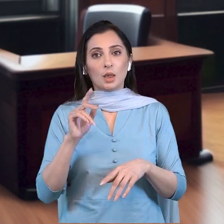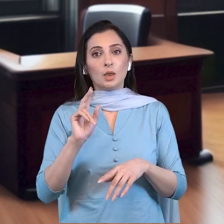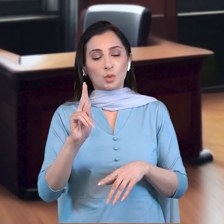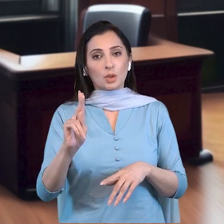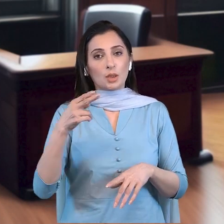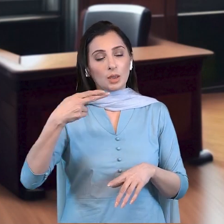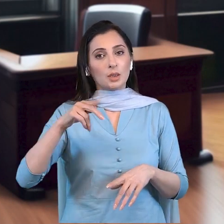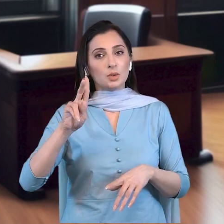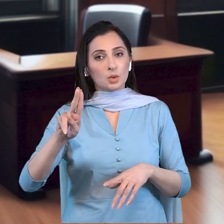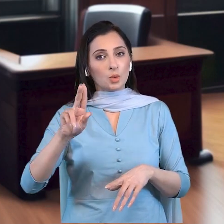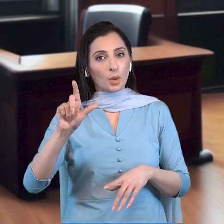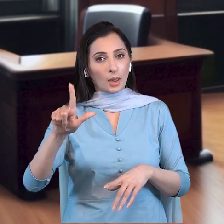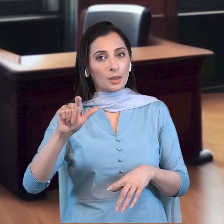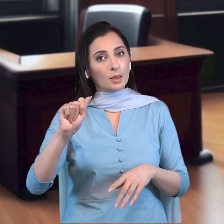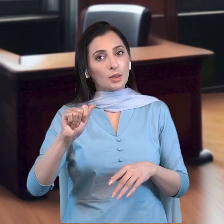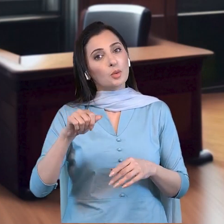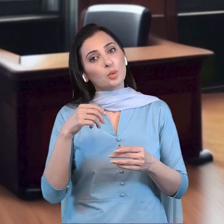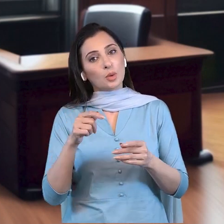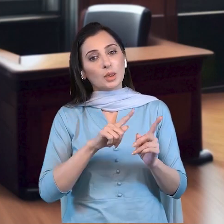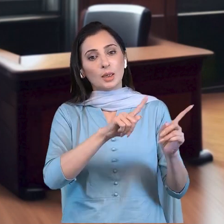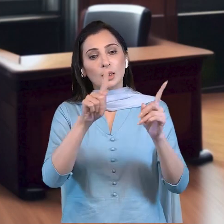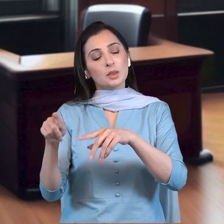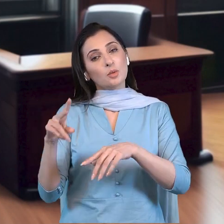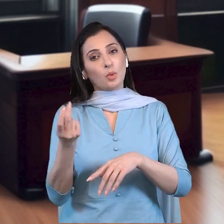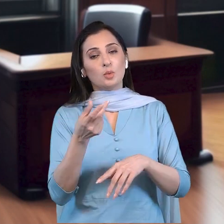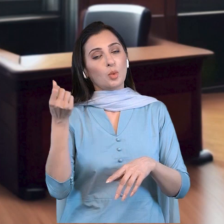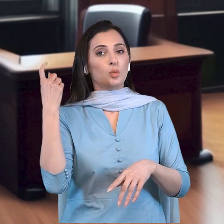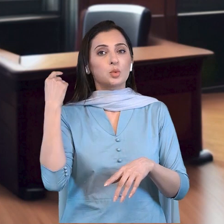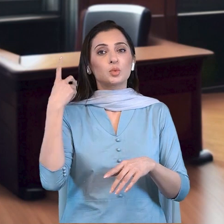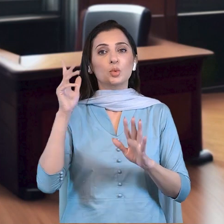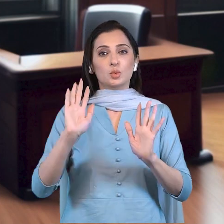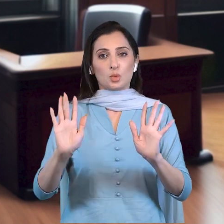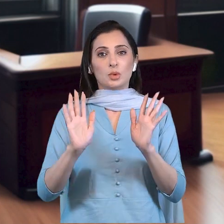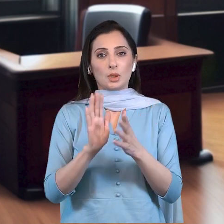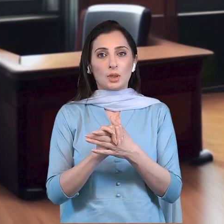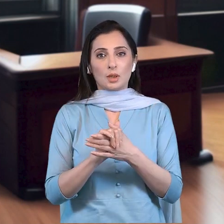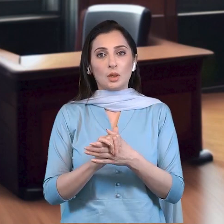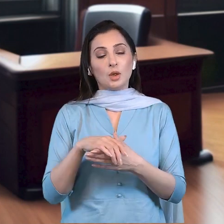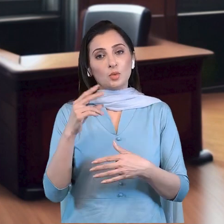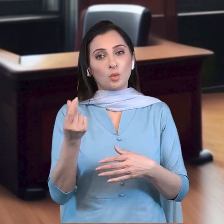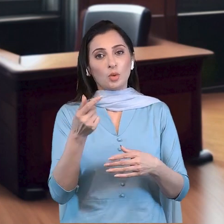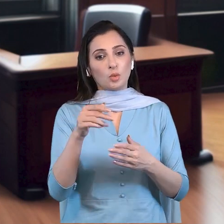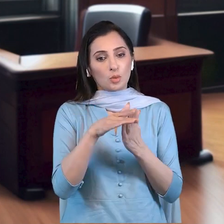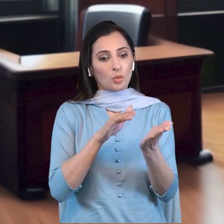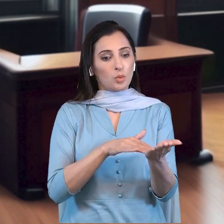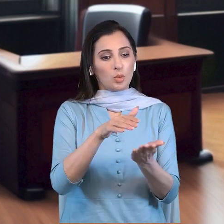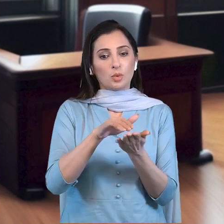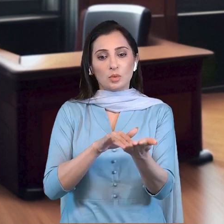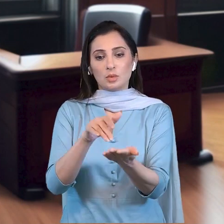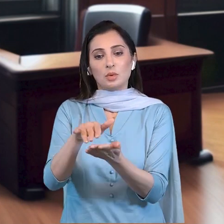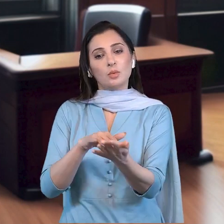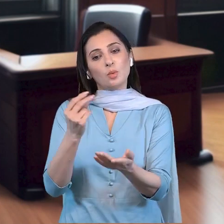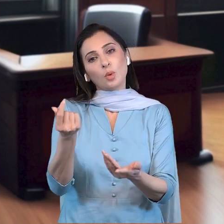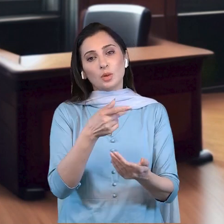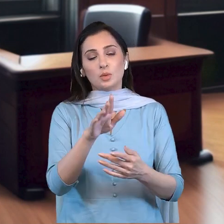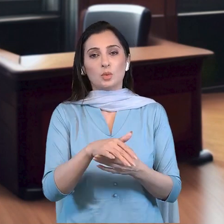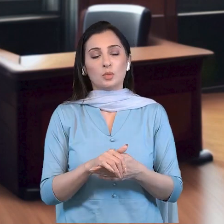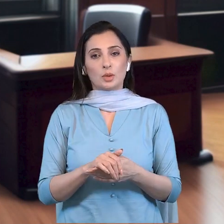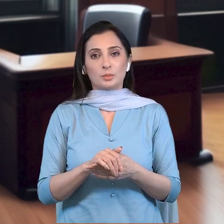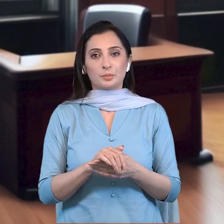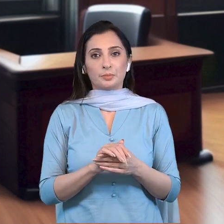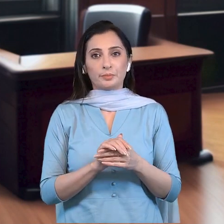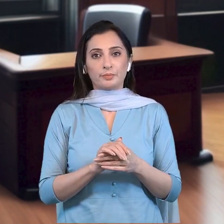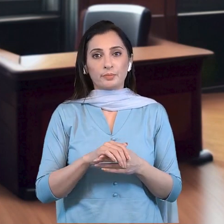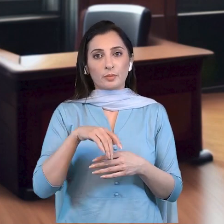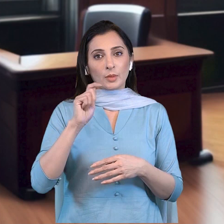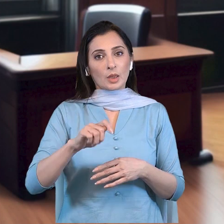کافی سارے خلا کے کیسز فائل ہو جاتے ہیں. تو کورٹ میں وہ پہلے کیس فائل کریں گی، وہاں